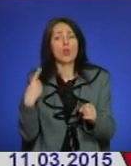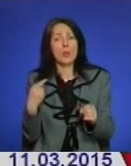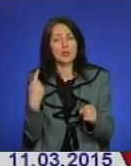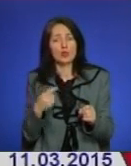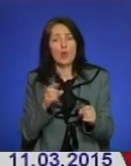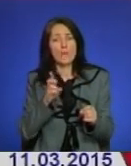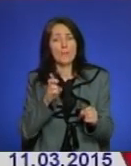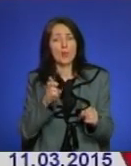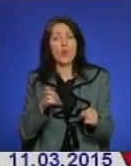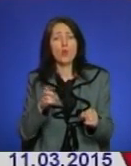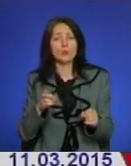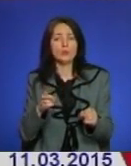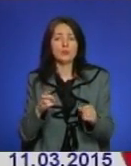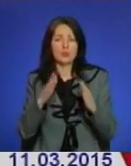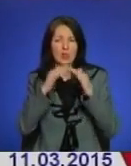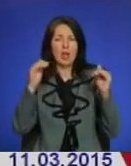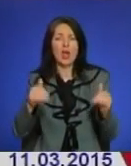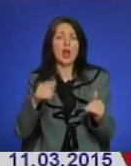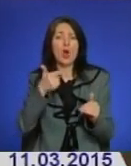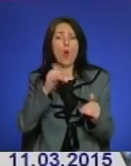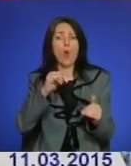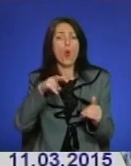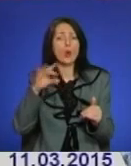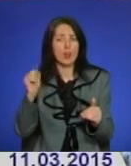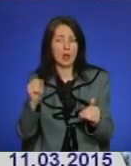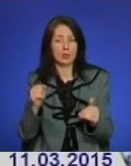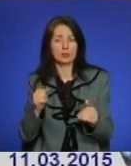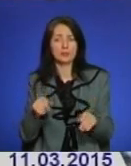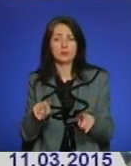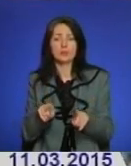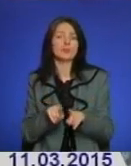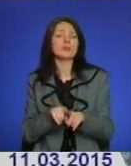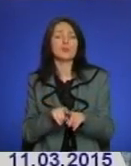учасники зразкового ансамблю бандуристів «Дивоструни» Острівської музичної школи.